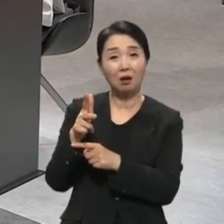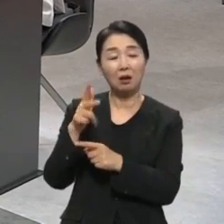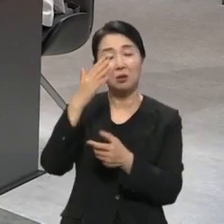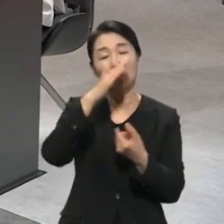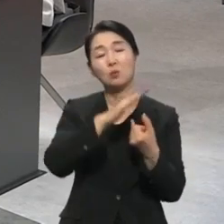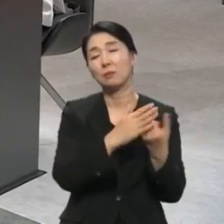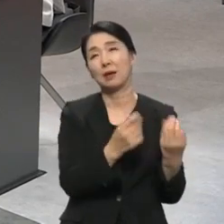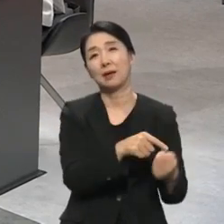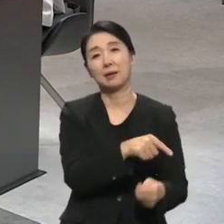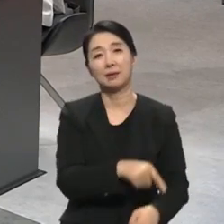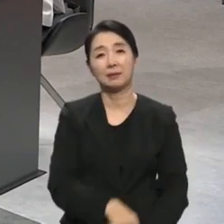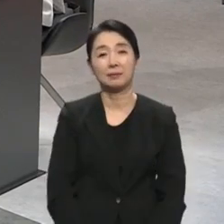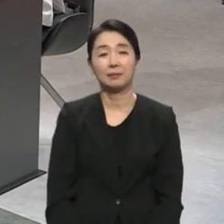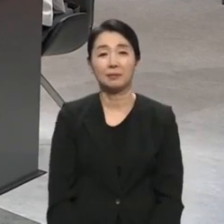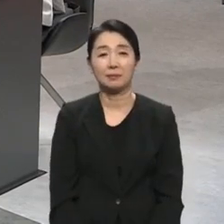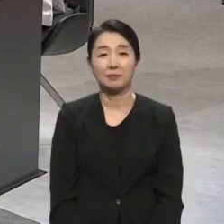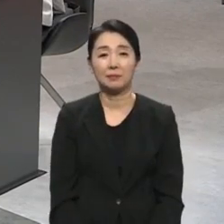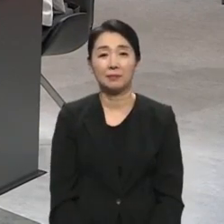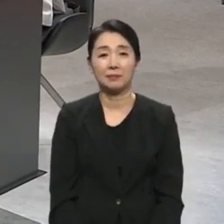분석결과는이렇습니다.